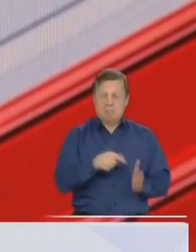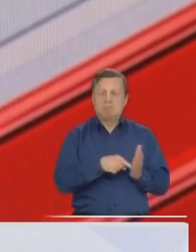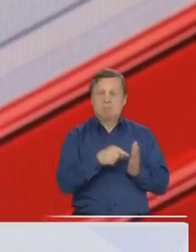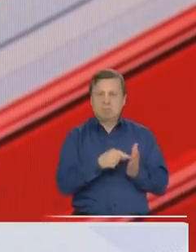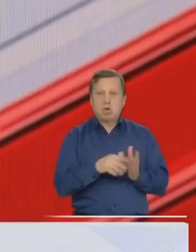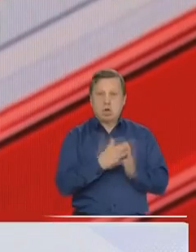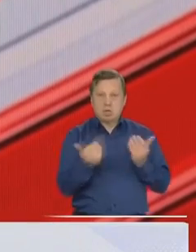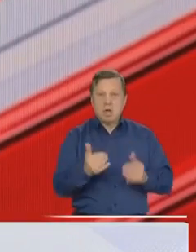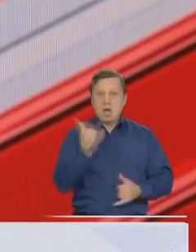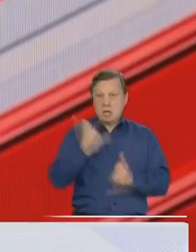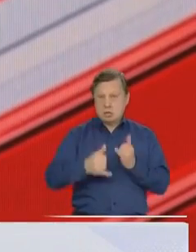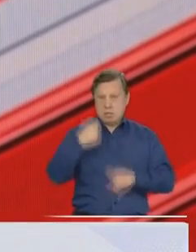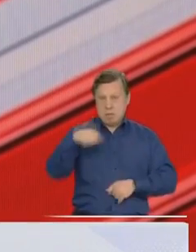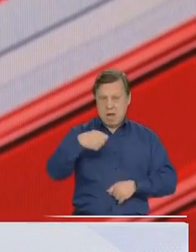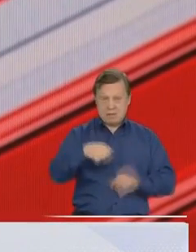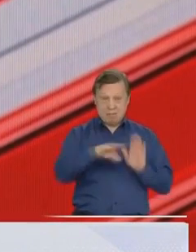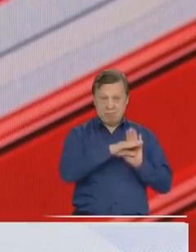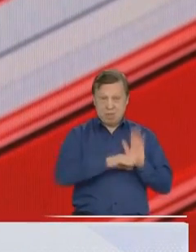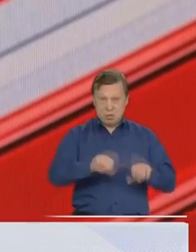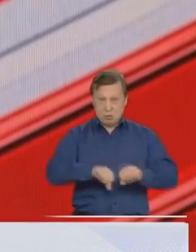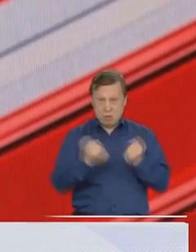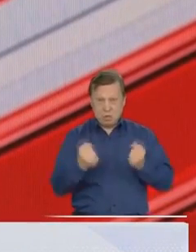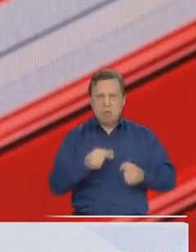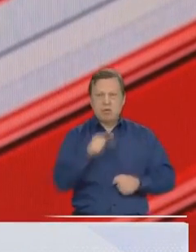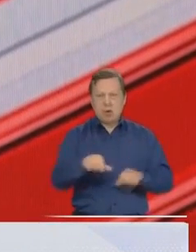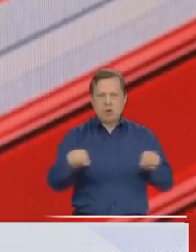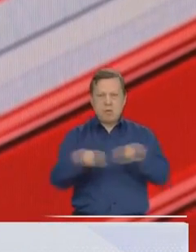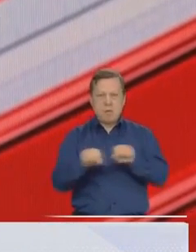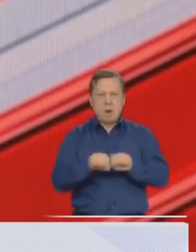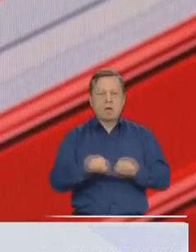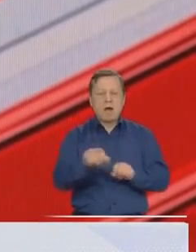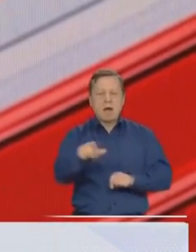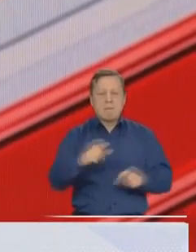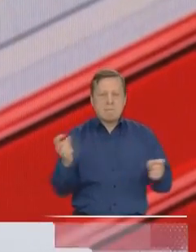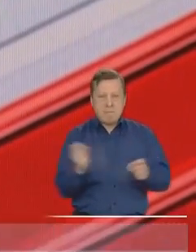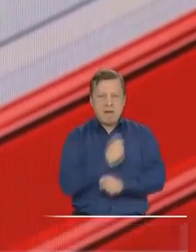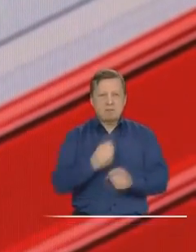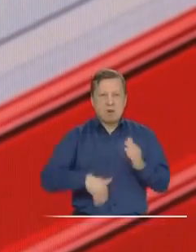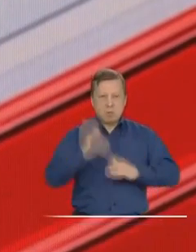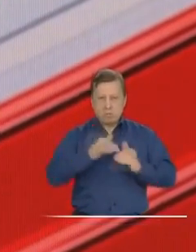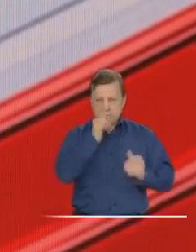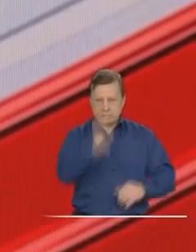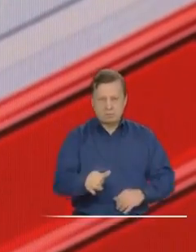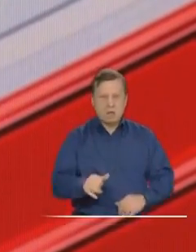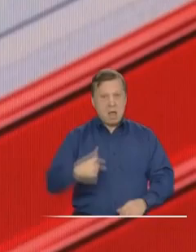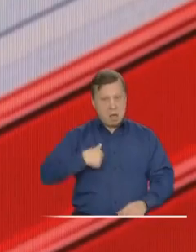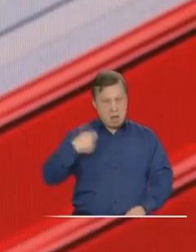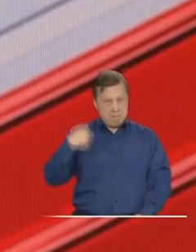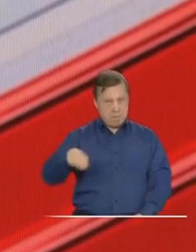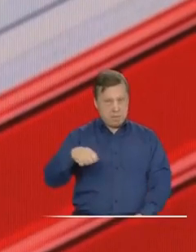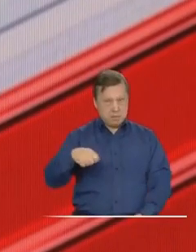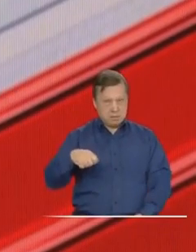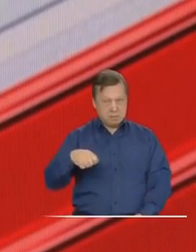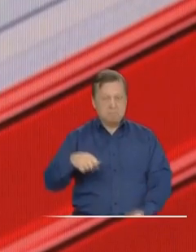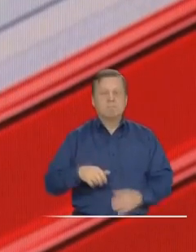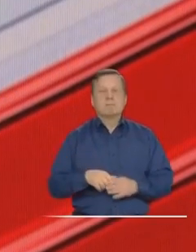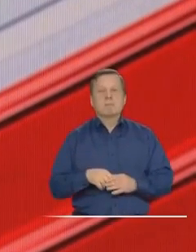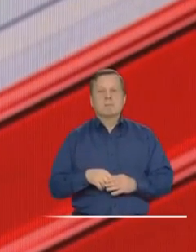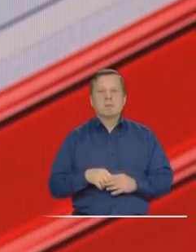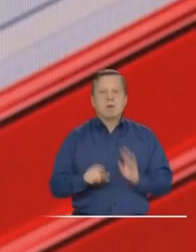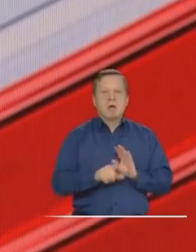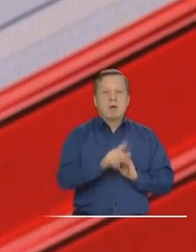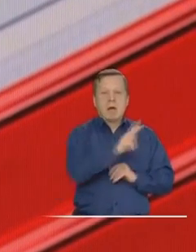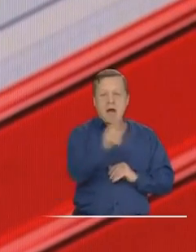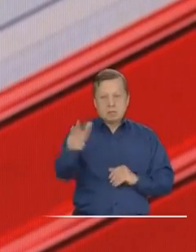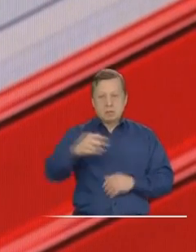prezydent łamie zasady nie można zbudować demokratycznego państwa będę prezydentem dla których każdy